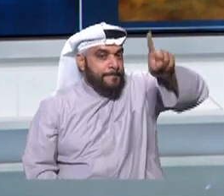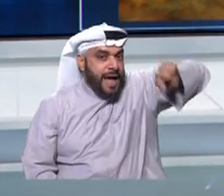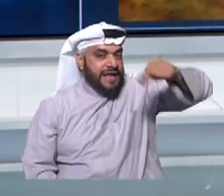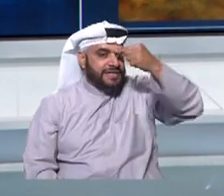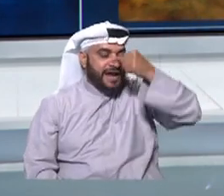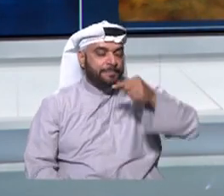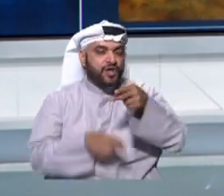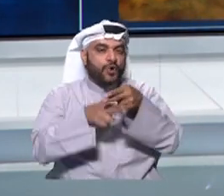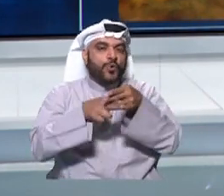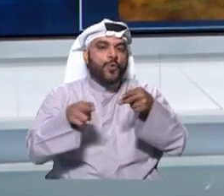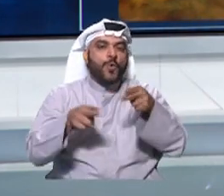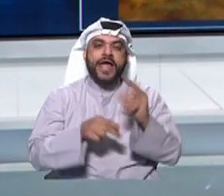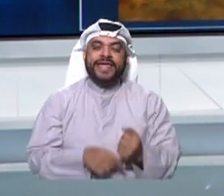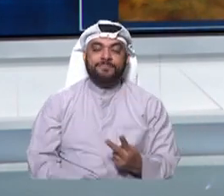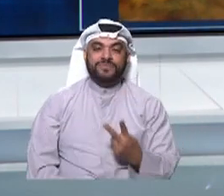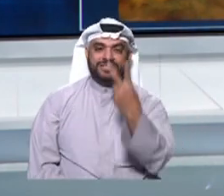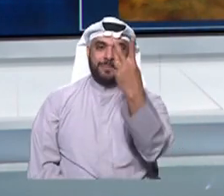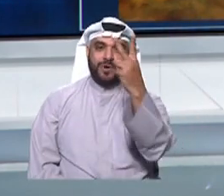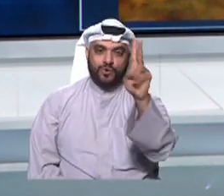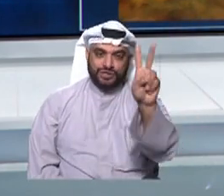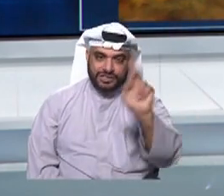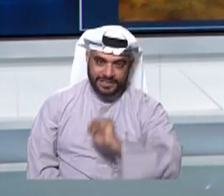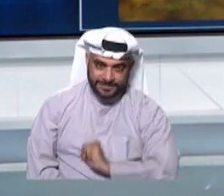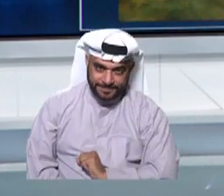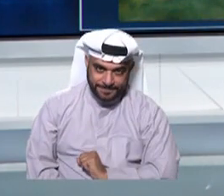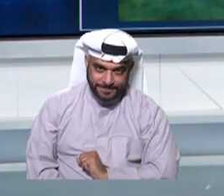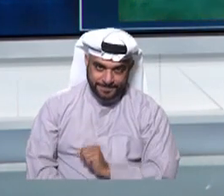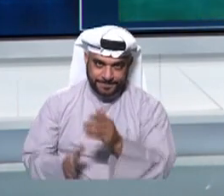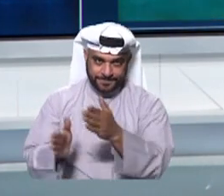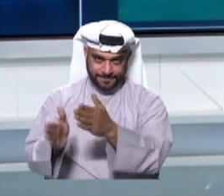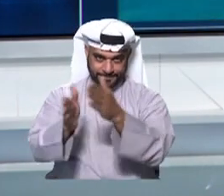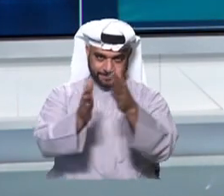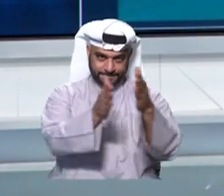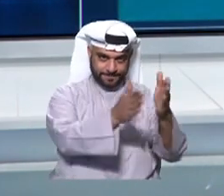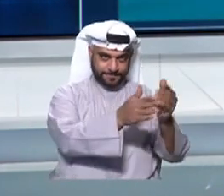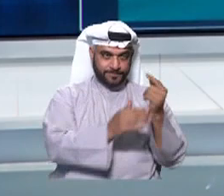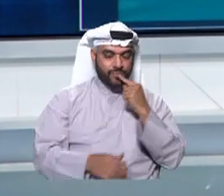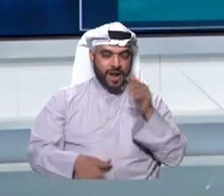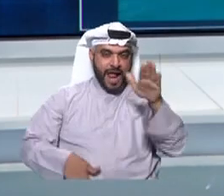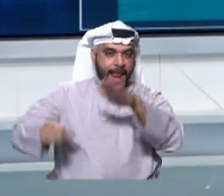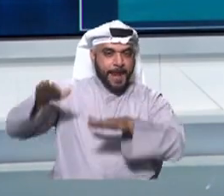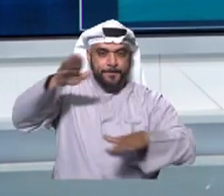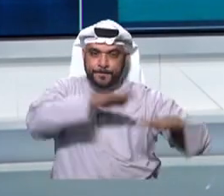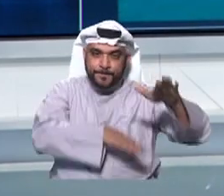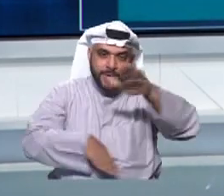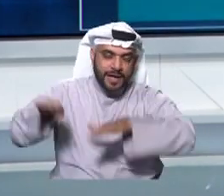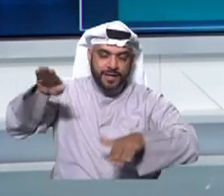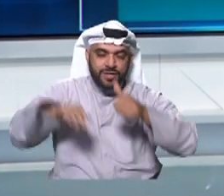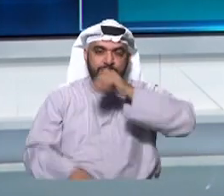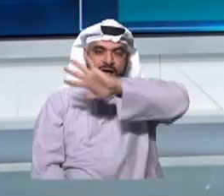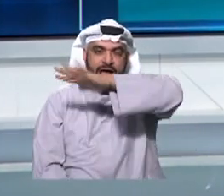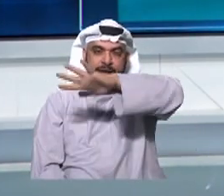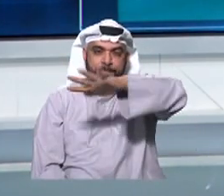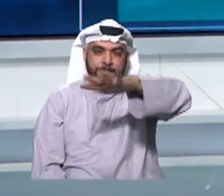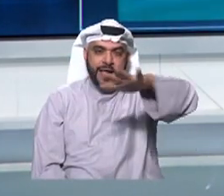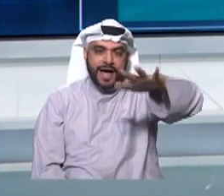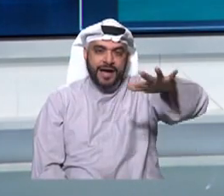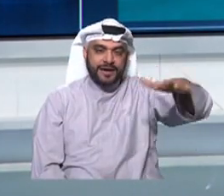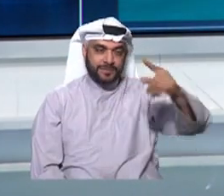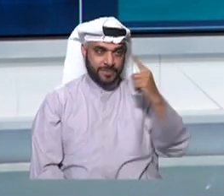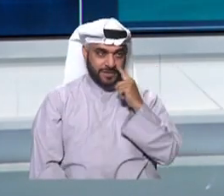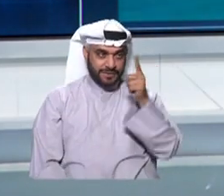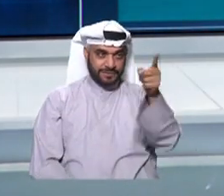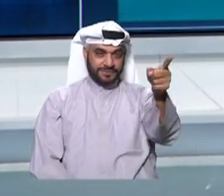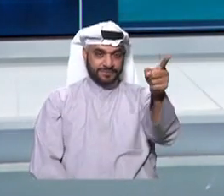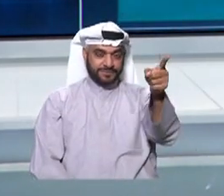مدينة الكويت 27 درجة مئوية. أما الأجواء البحرية المتوقعة خلال 24 ساعة